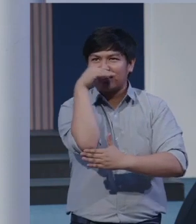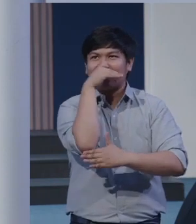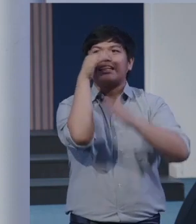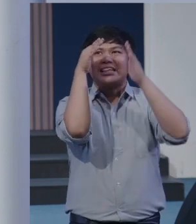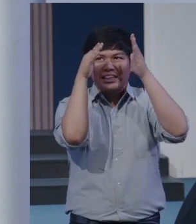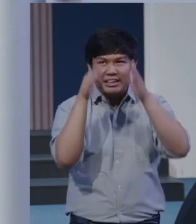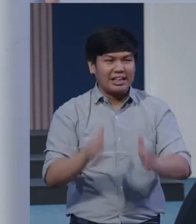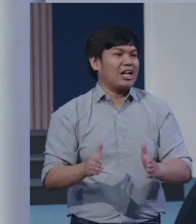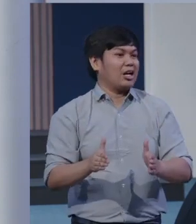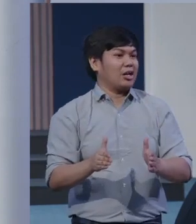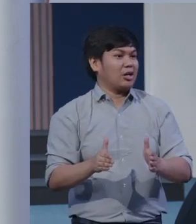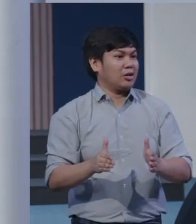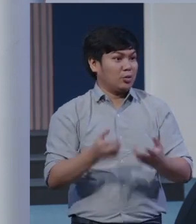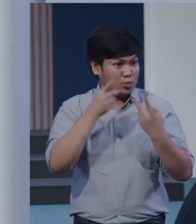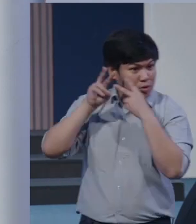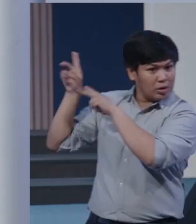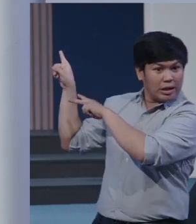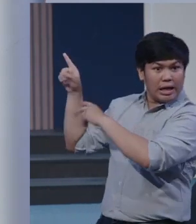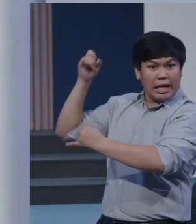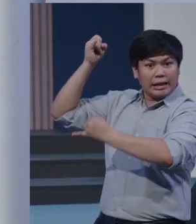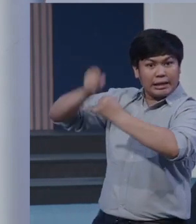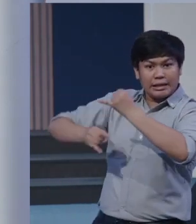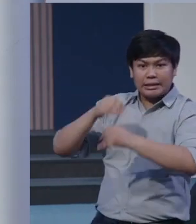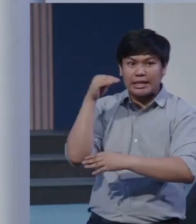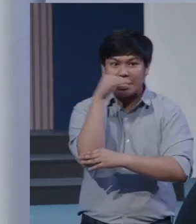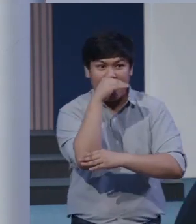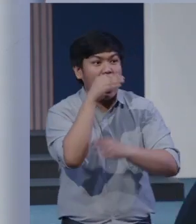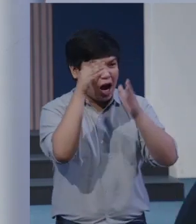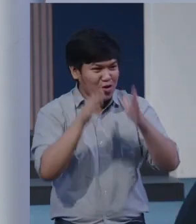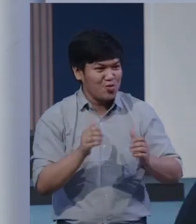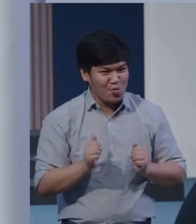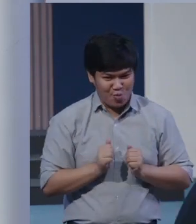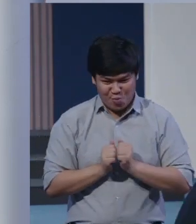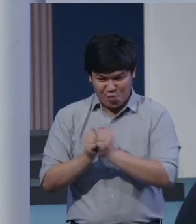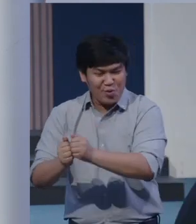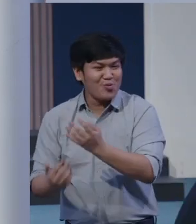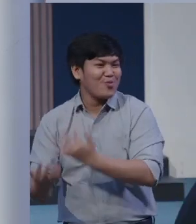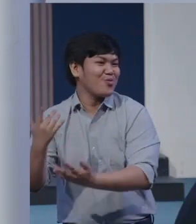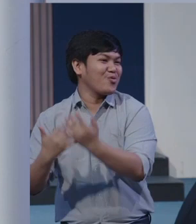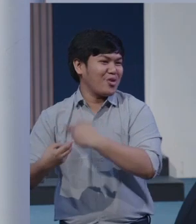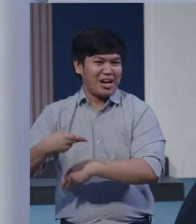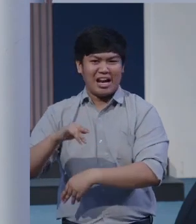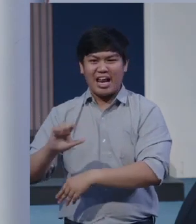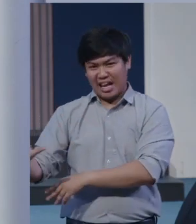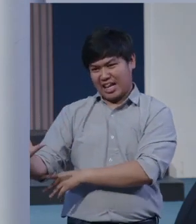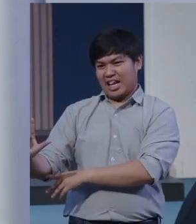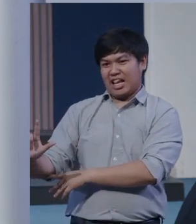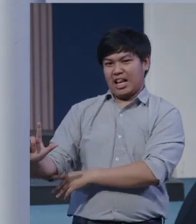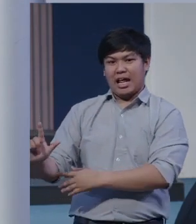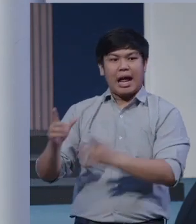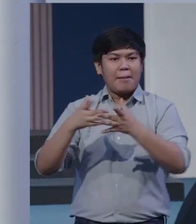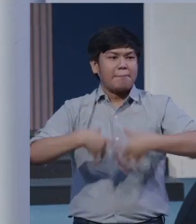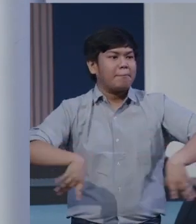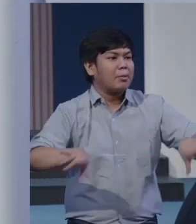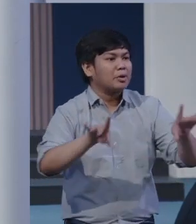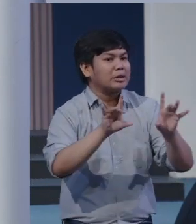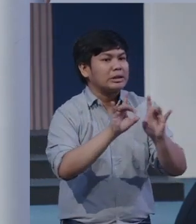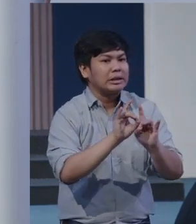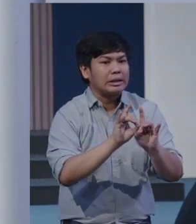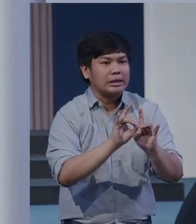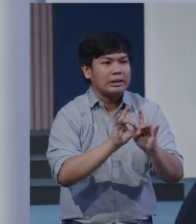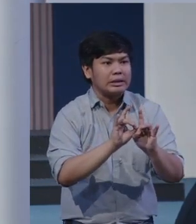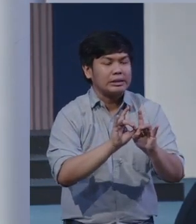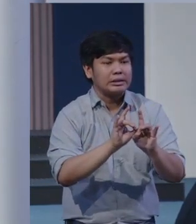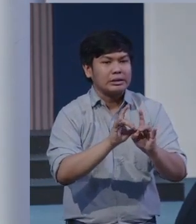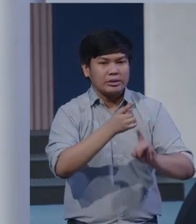liars Pansinin niyo hinuli nila yung liar Bakit napakaimportante po at dahil po palasak at palagi